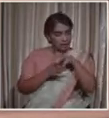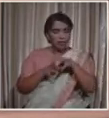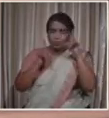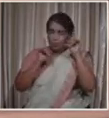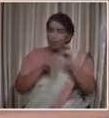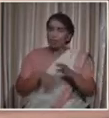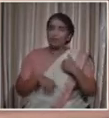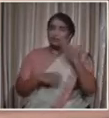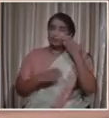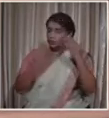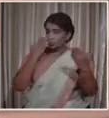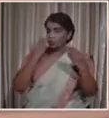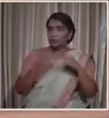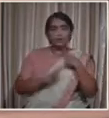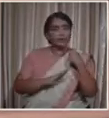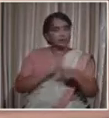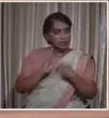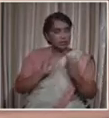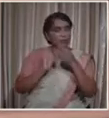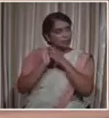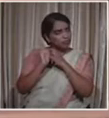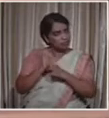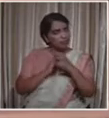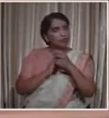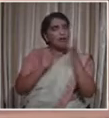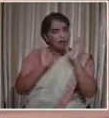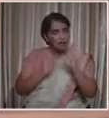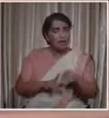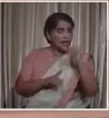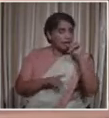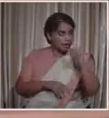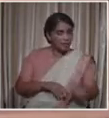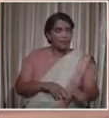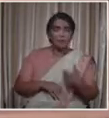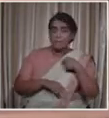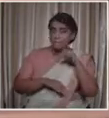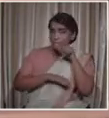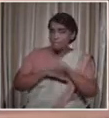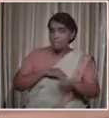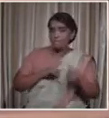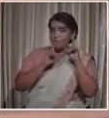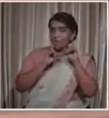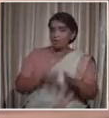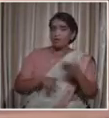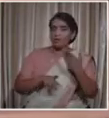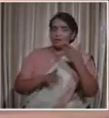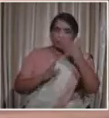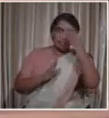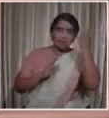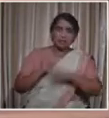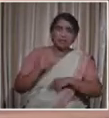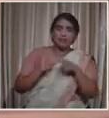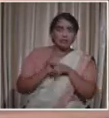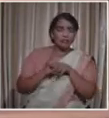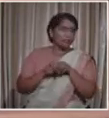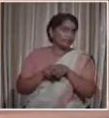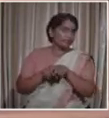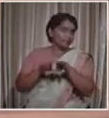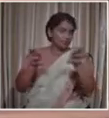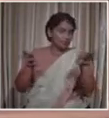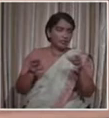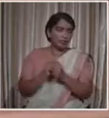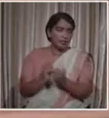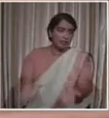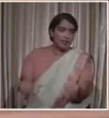இடங்களில் நடந்தாலும் இவ்வாறு ஒரு திட்டமிட்ட வகையில் அங்கு இளைஞர்கள் இந்த போதைக்கு அடிமைப்படுத்தப்படுகிறார்கள். இது ஒரு மோசமான நிலைமையை